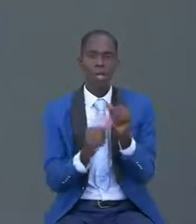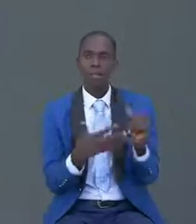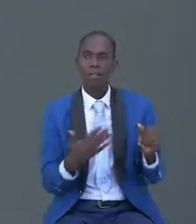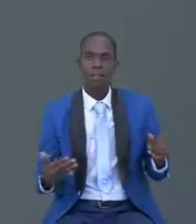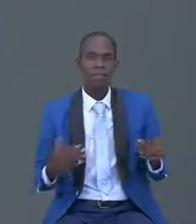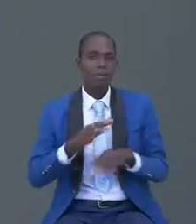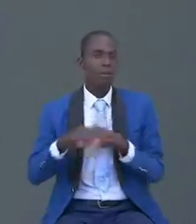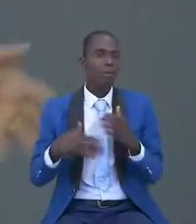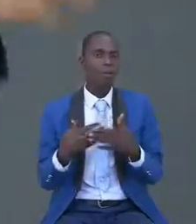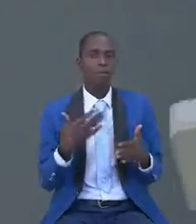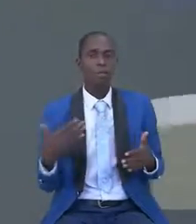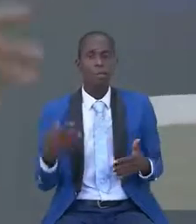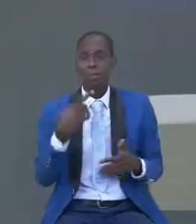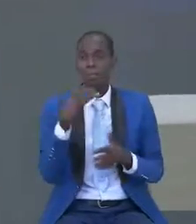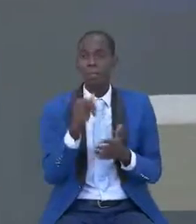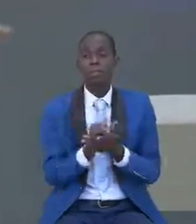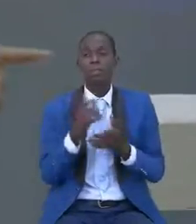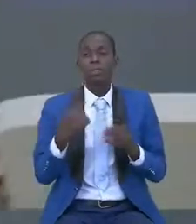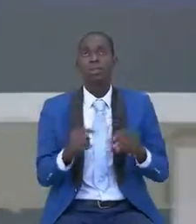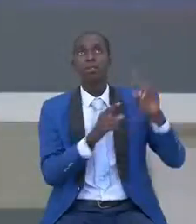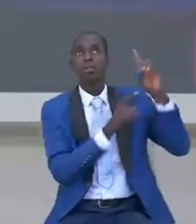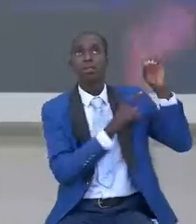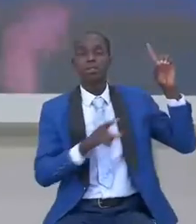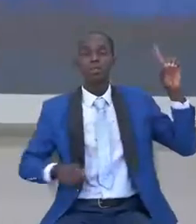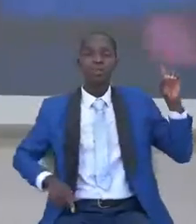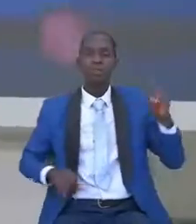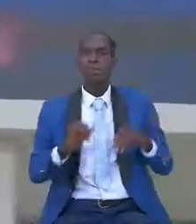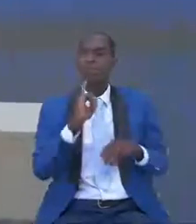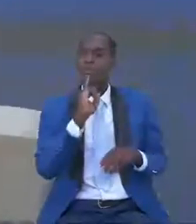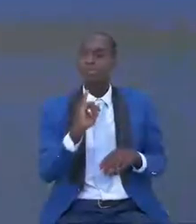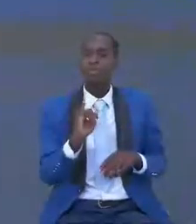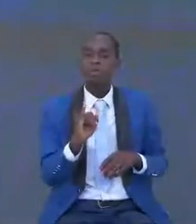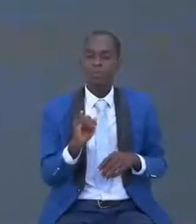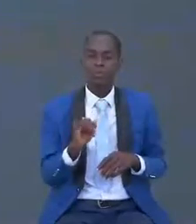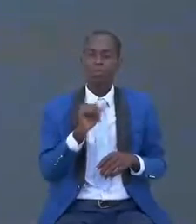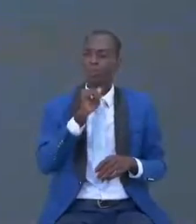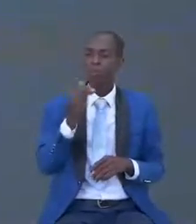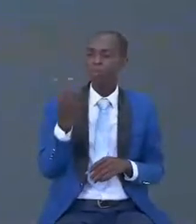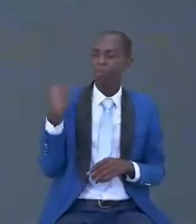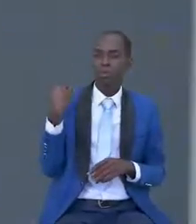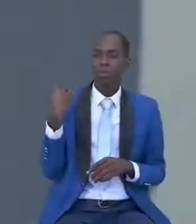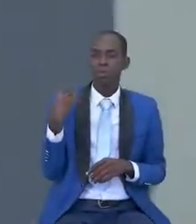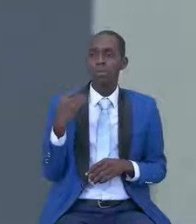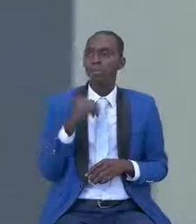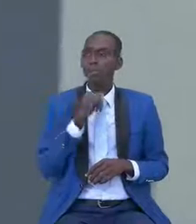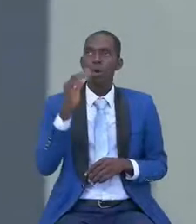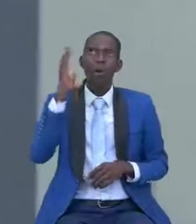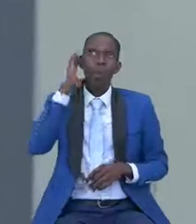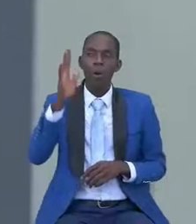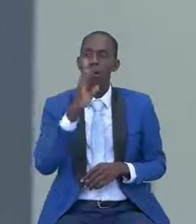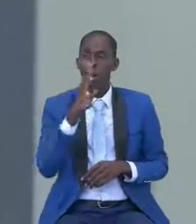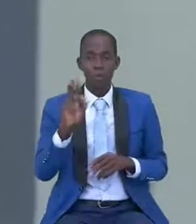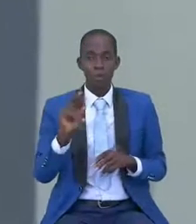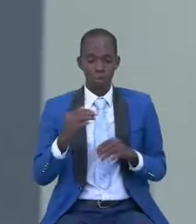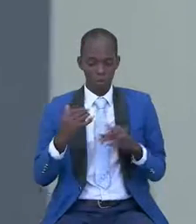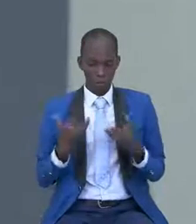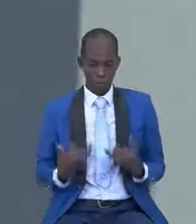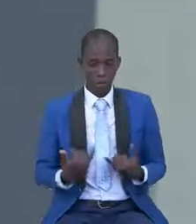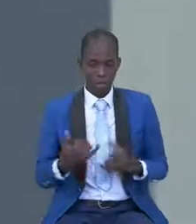choses. Il dit, le Seigneur est avec toi. N'est pas, n'était pas, où sera. Il est maintenant. En ce moment